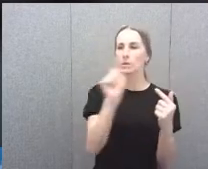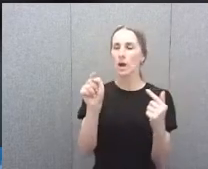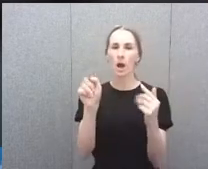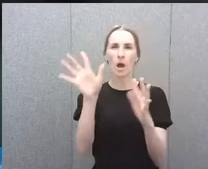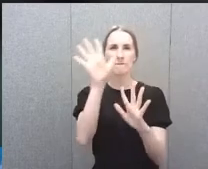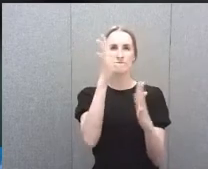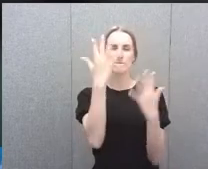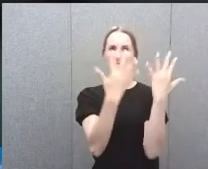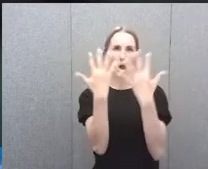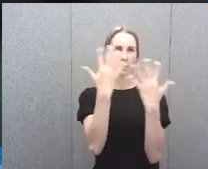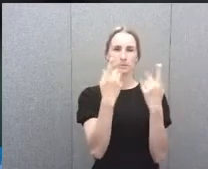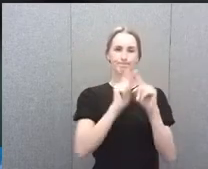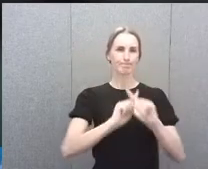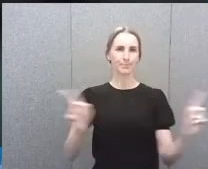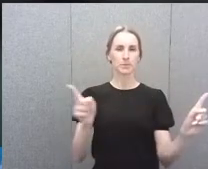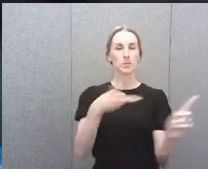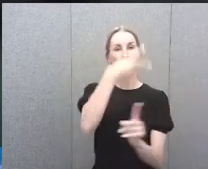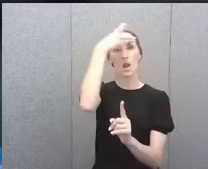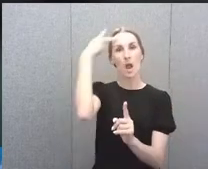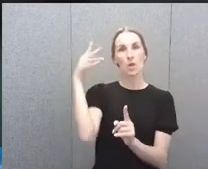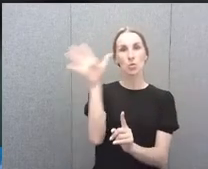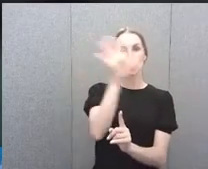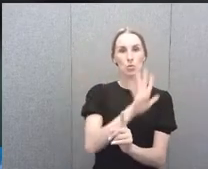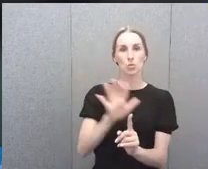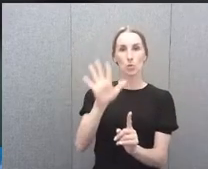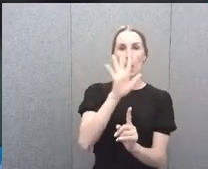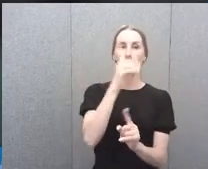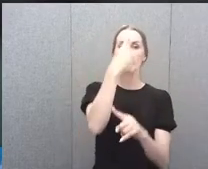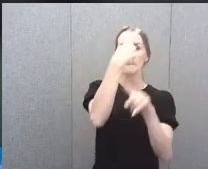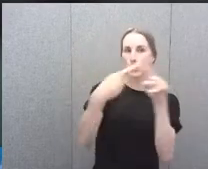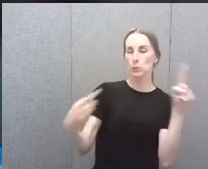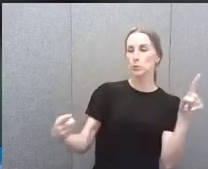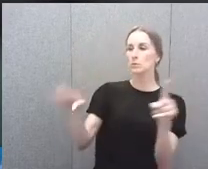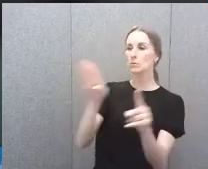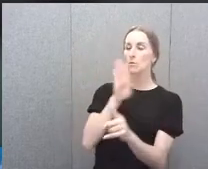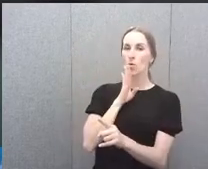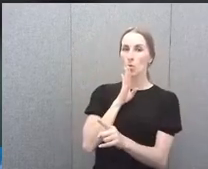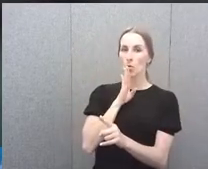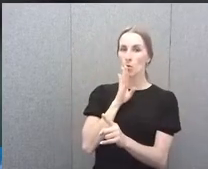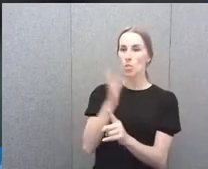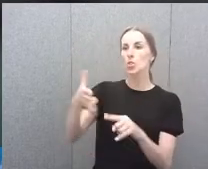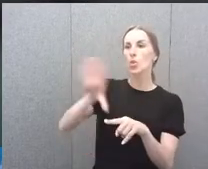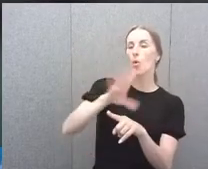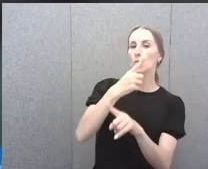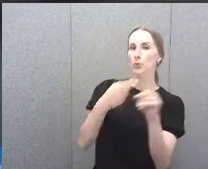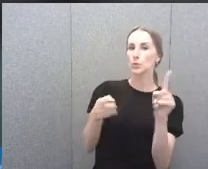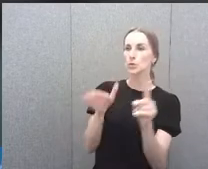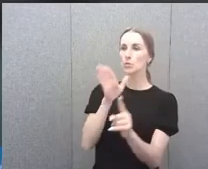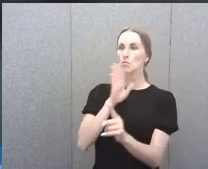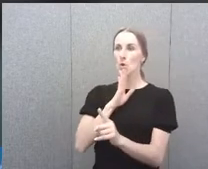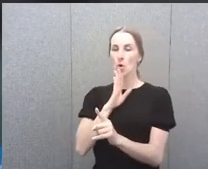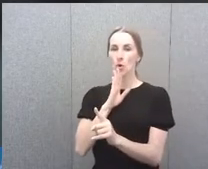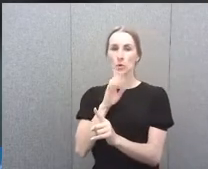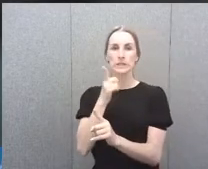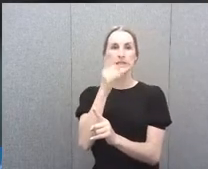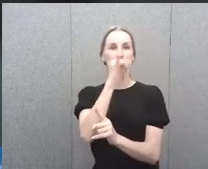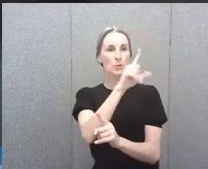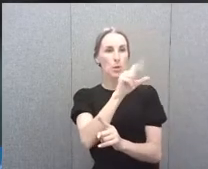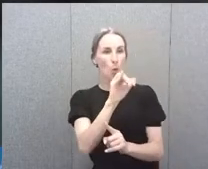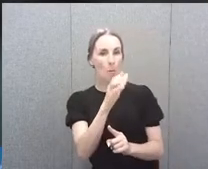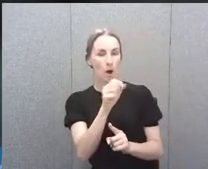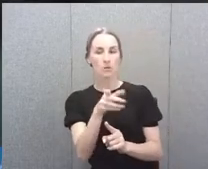более половины дипломатов – это женщины. У нас нет данных по всем странам Европейского Союза, но